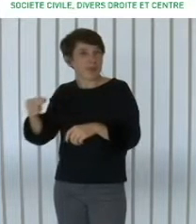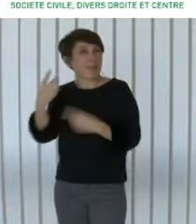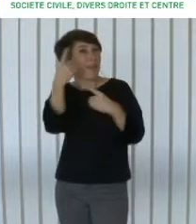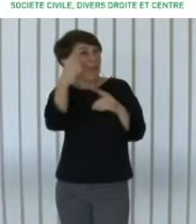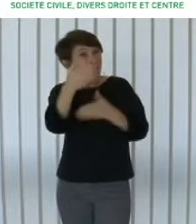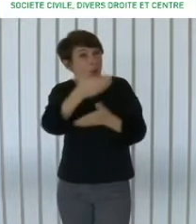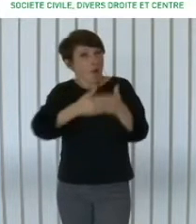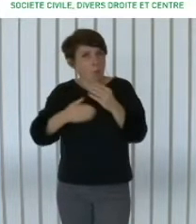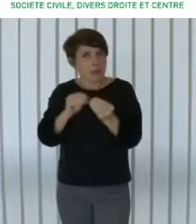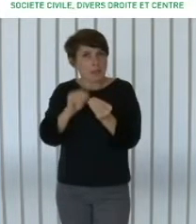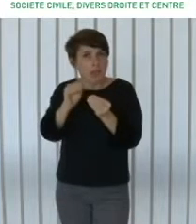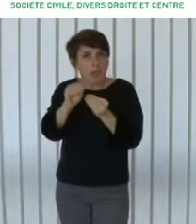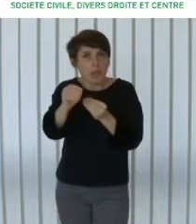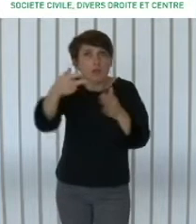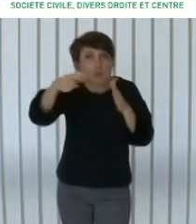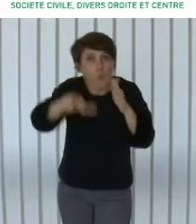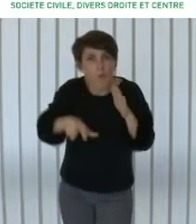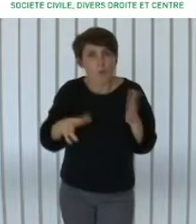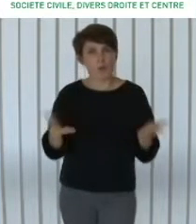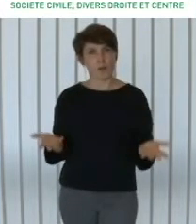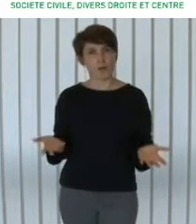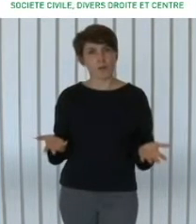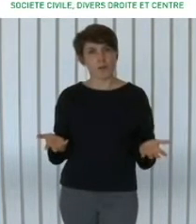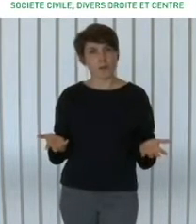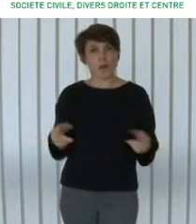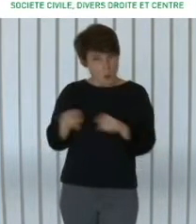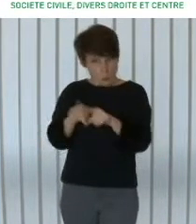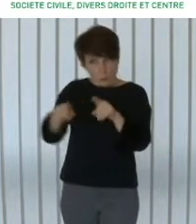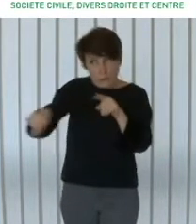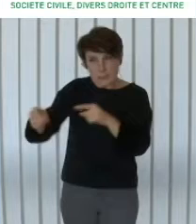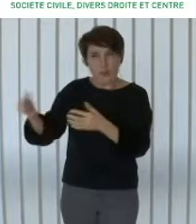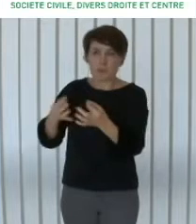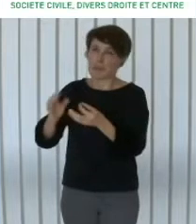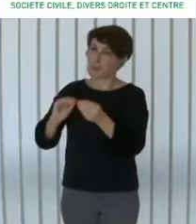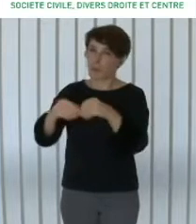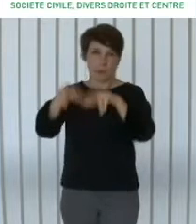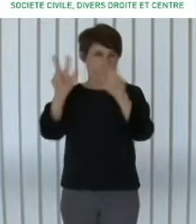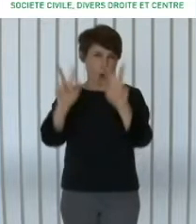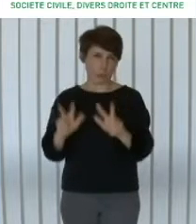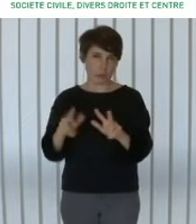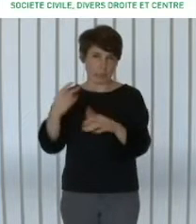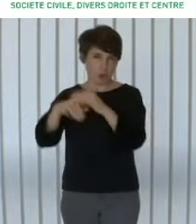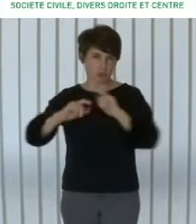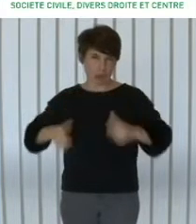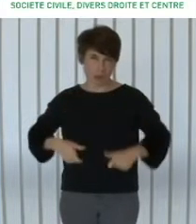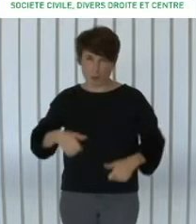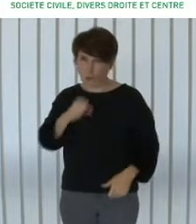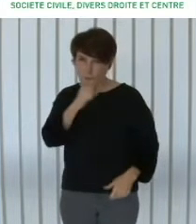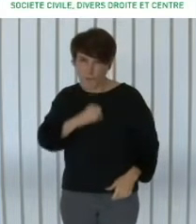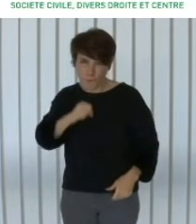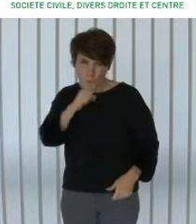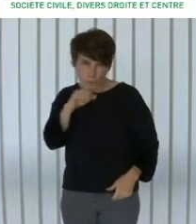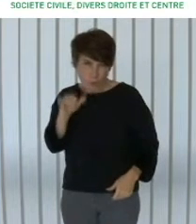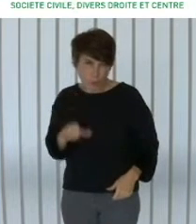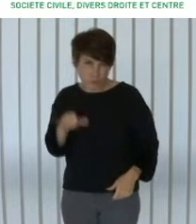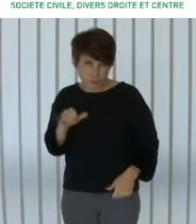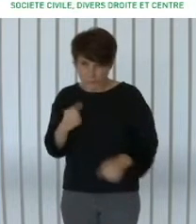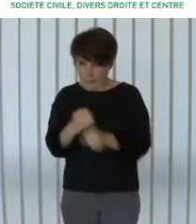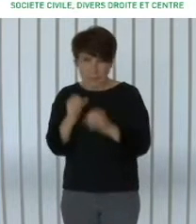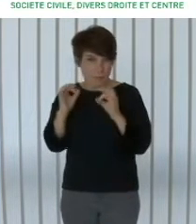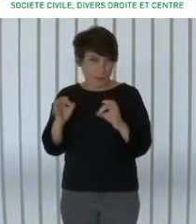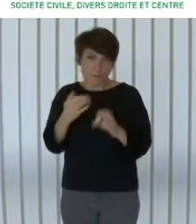plus. Ils font également état du parc informatique dépassé des écoles qui les empêche de travailler